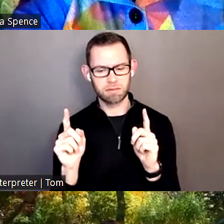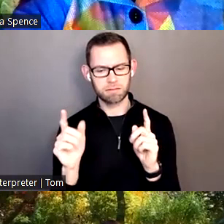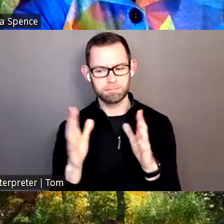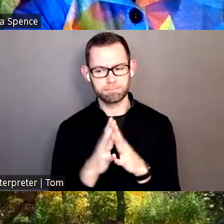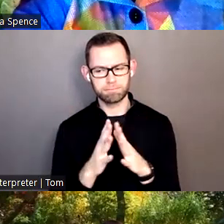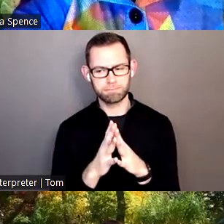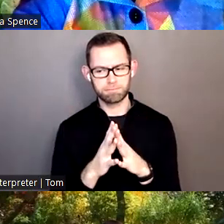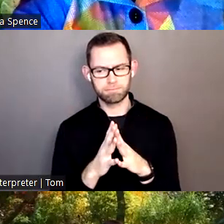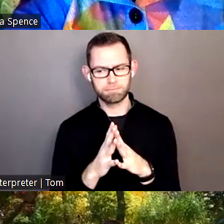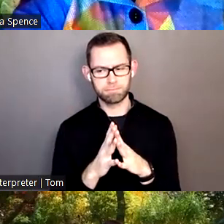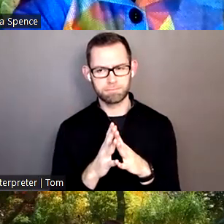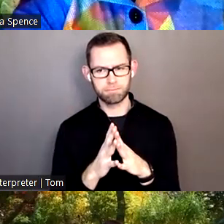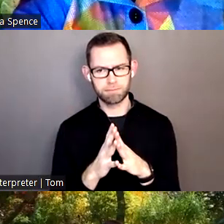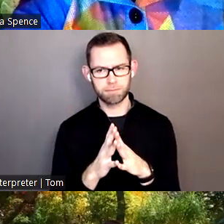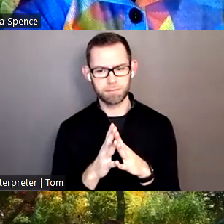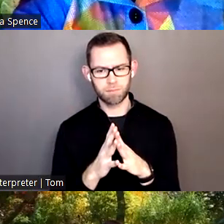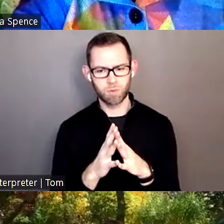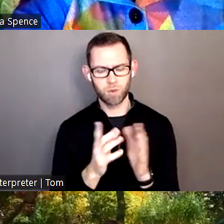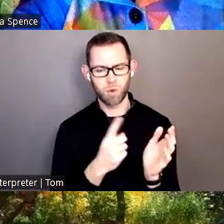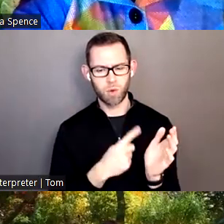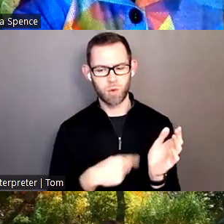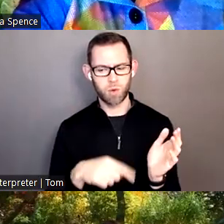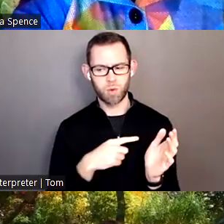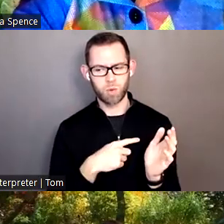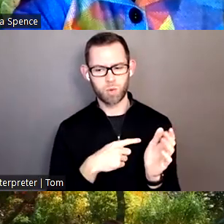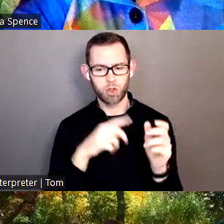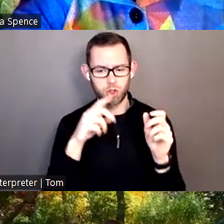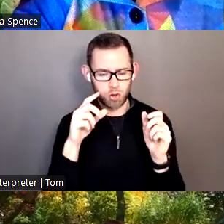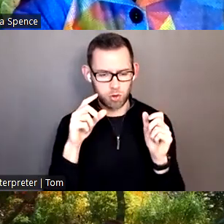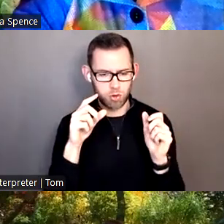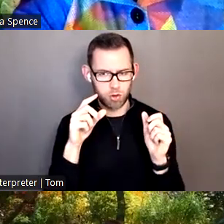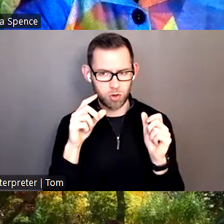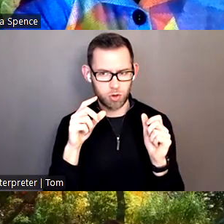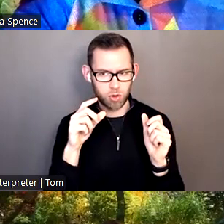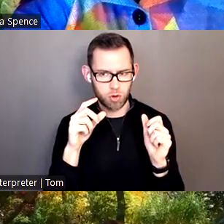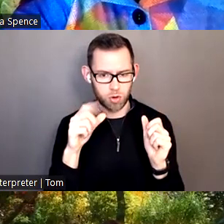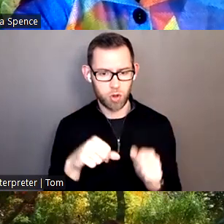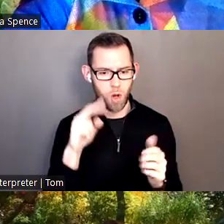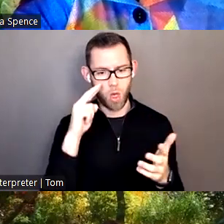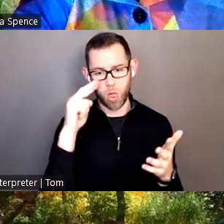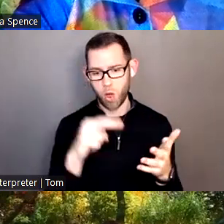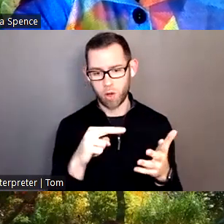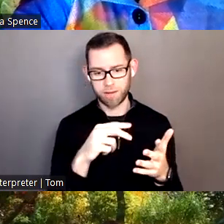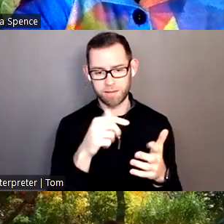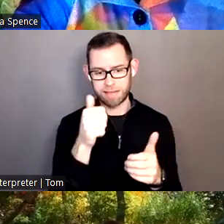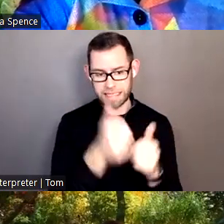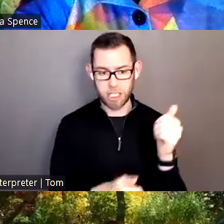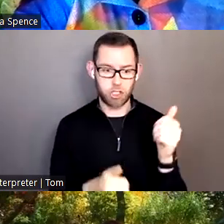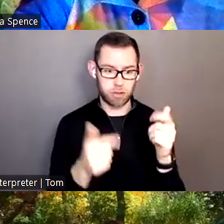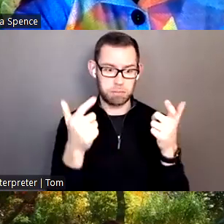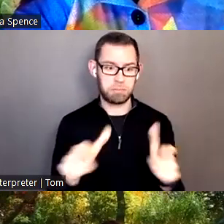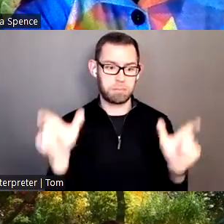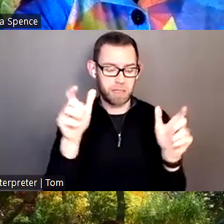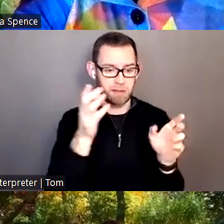pas you know, we could nous go capables through each of these aller et aller that were listed on